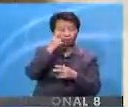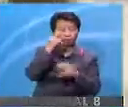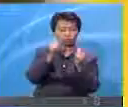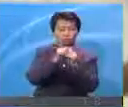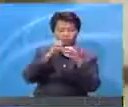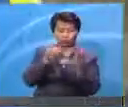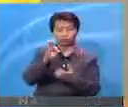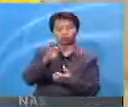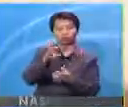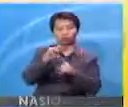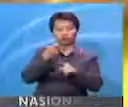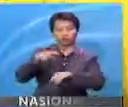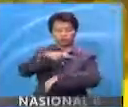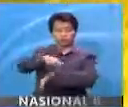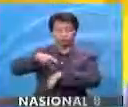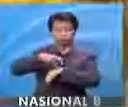Global FC dari Filipina